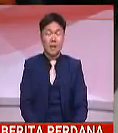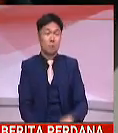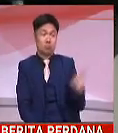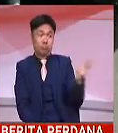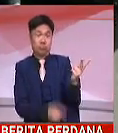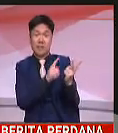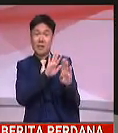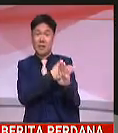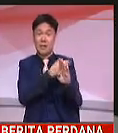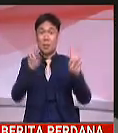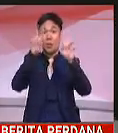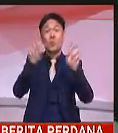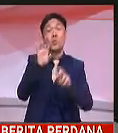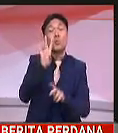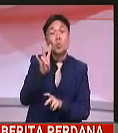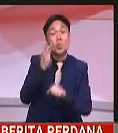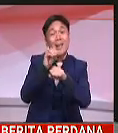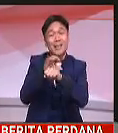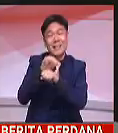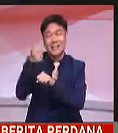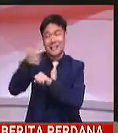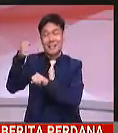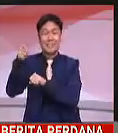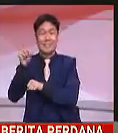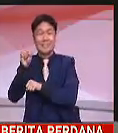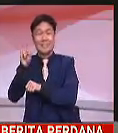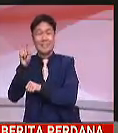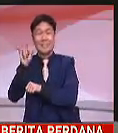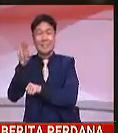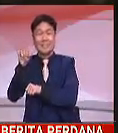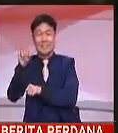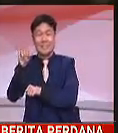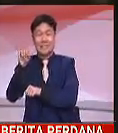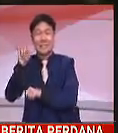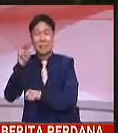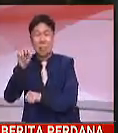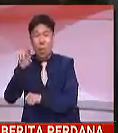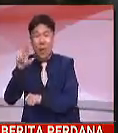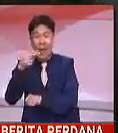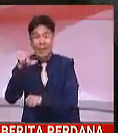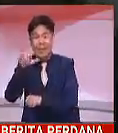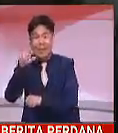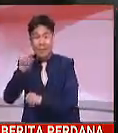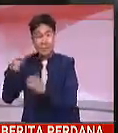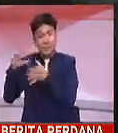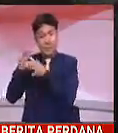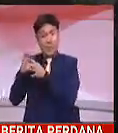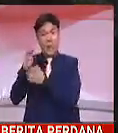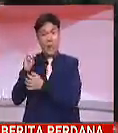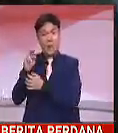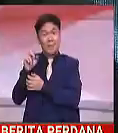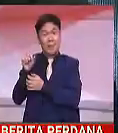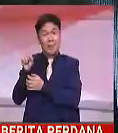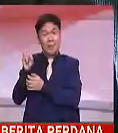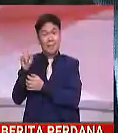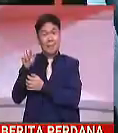Kejayaan lagu Tujuh Nasihat nyanyian Datuk Sri Siti Nurhaliza dan Zuhud menerusi kolaborasi bersama Datuk M. Nasir juga mewujudkan